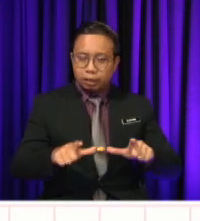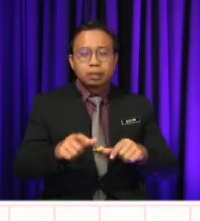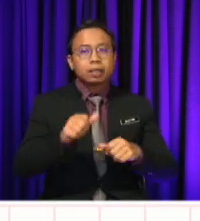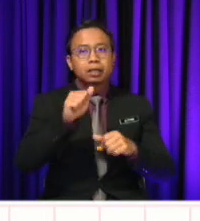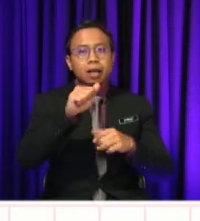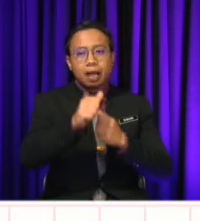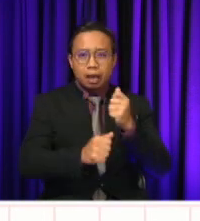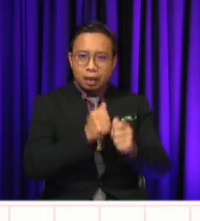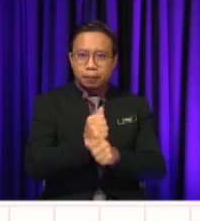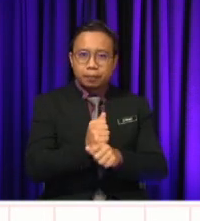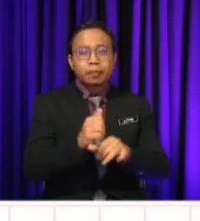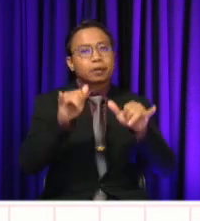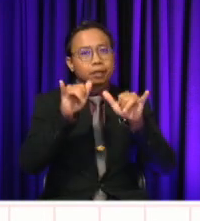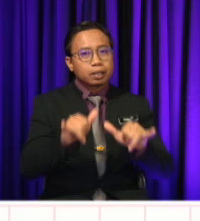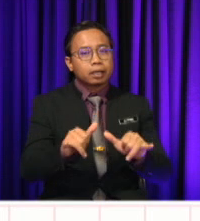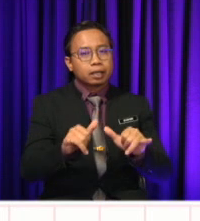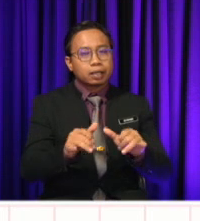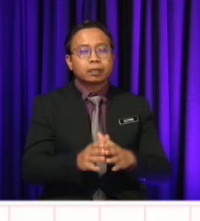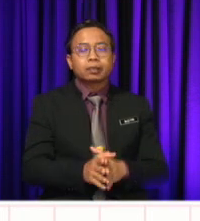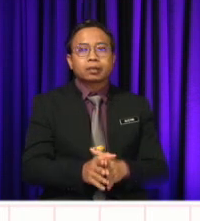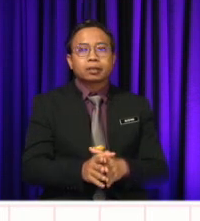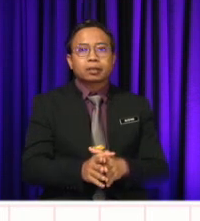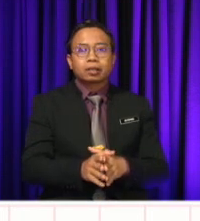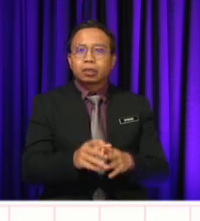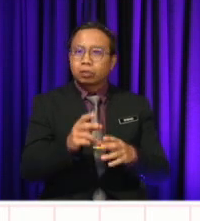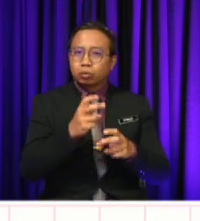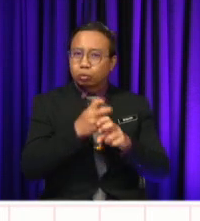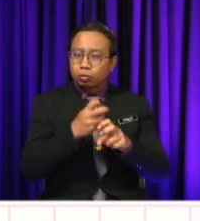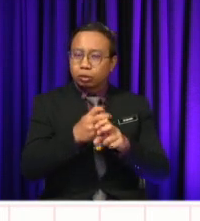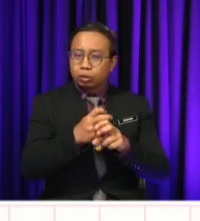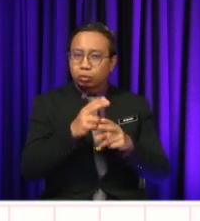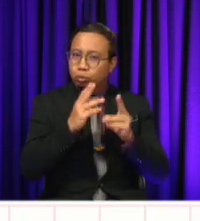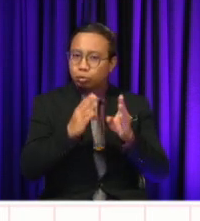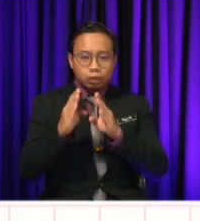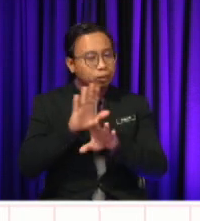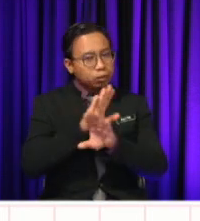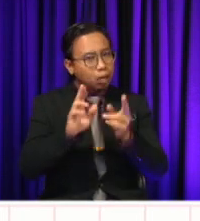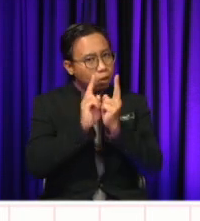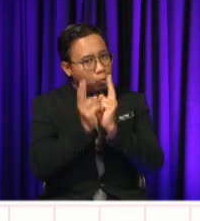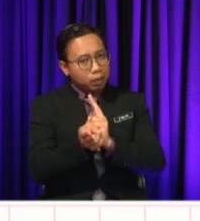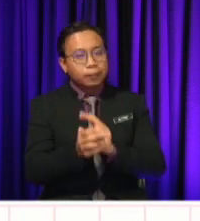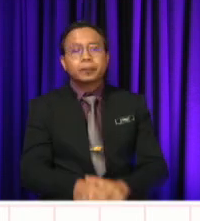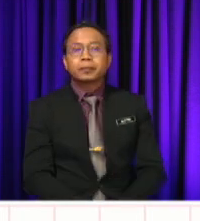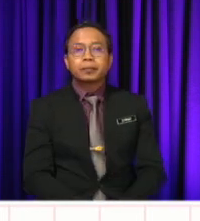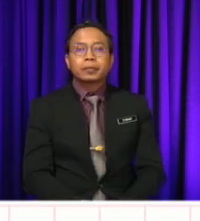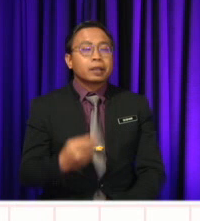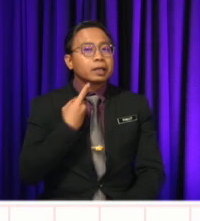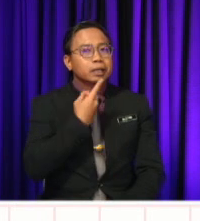kekal tetap ataupun keadaan yang sekarang yang tidak berubah Oke sebabnya kita